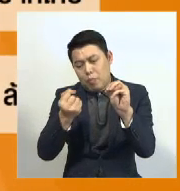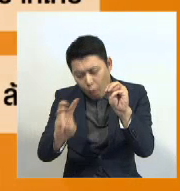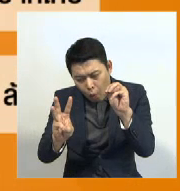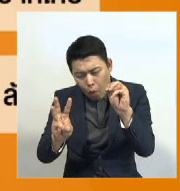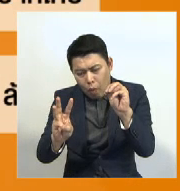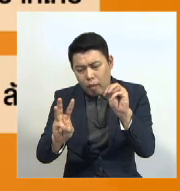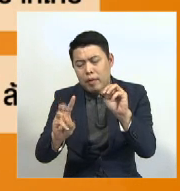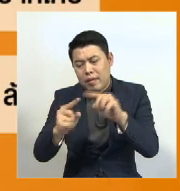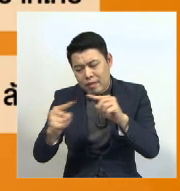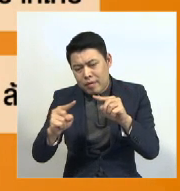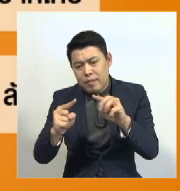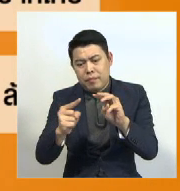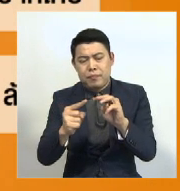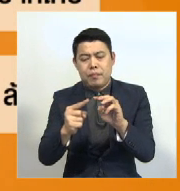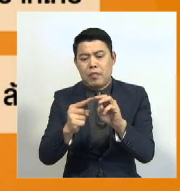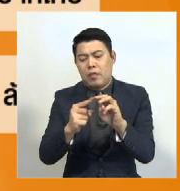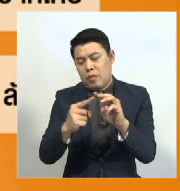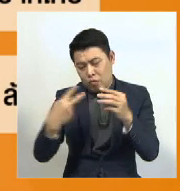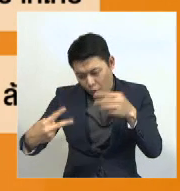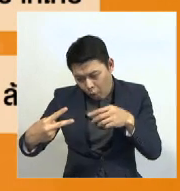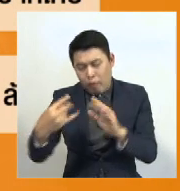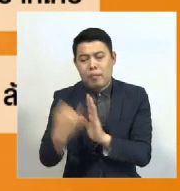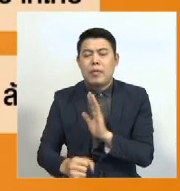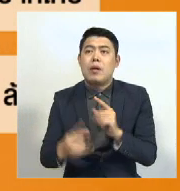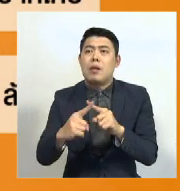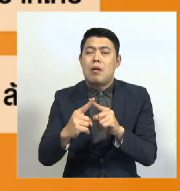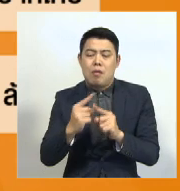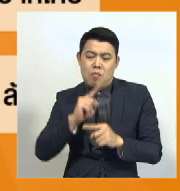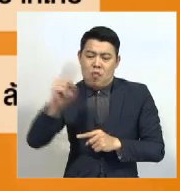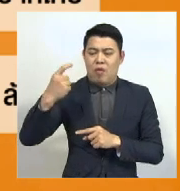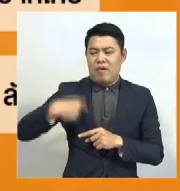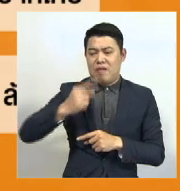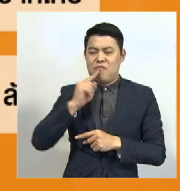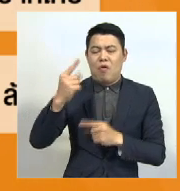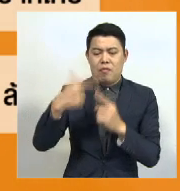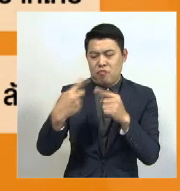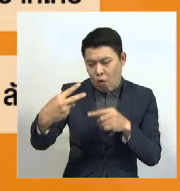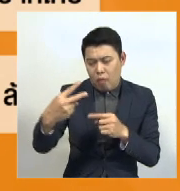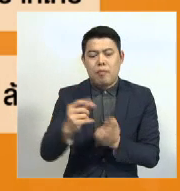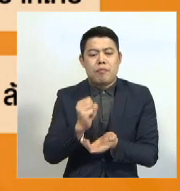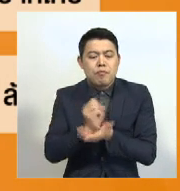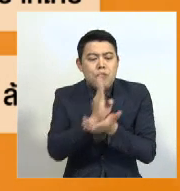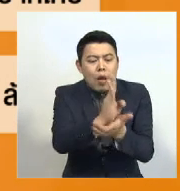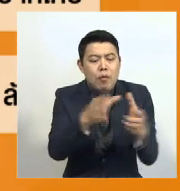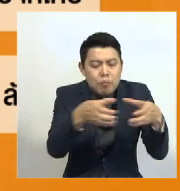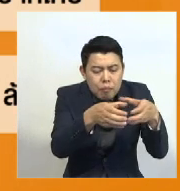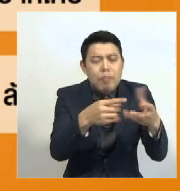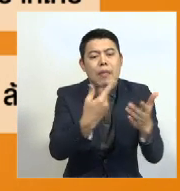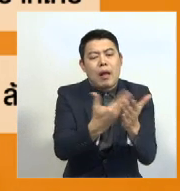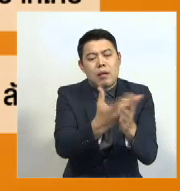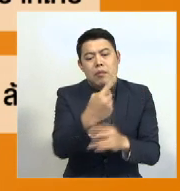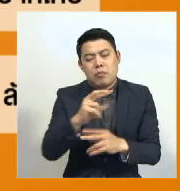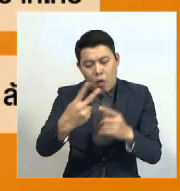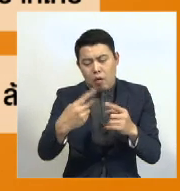116ขีด2นะครับขออภัย2คดีนะครับคดีดูหมิ่นศาล2คดีคดีบริจาคเงินให้พรรคอีก2คดี